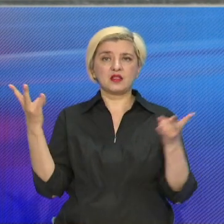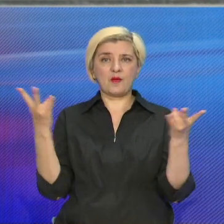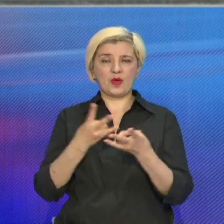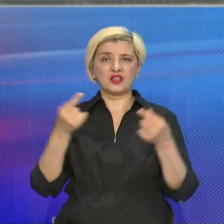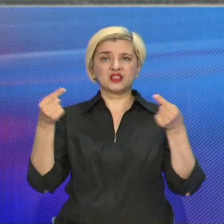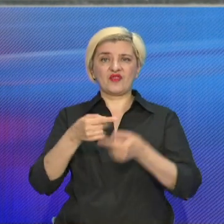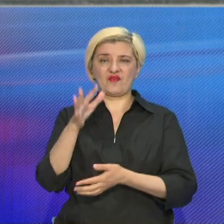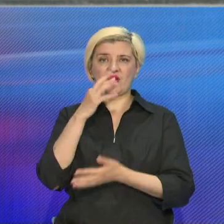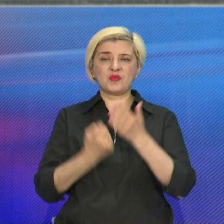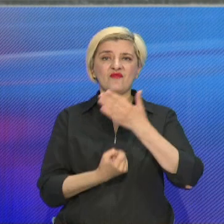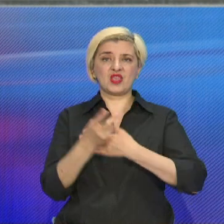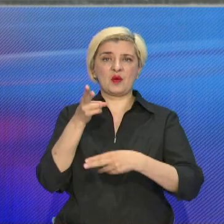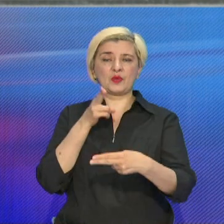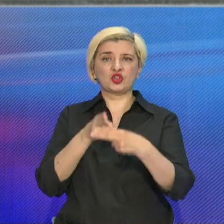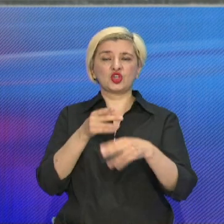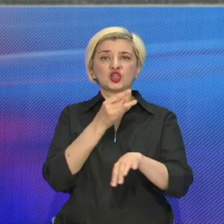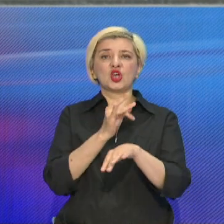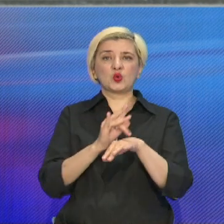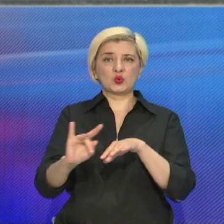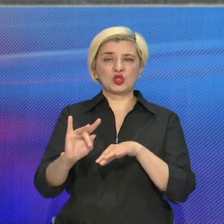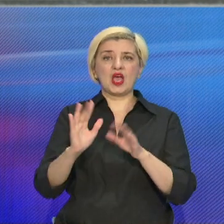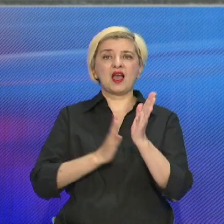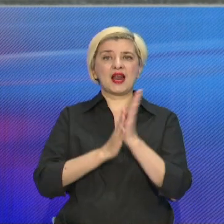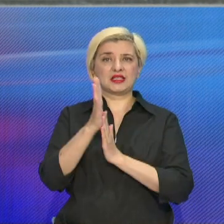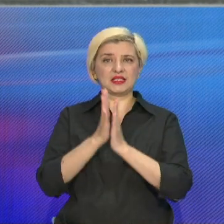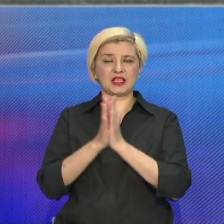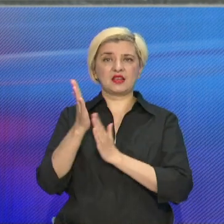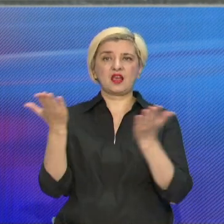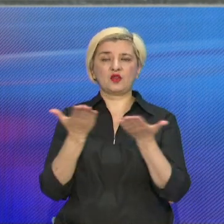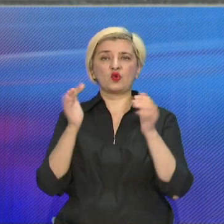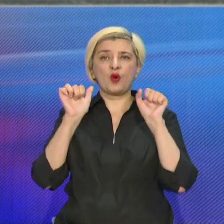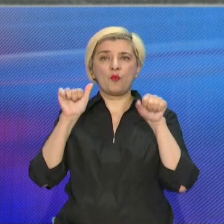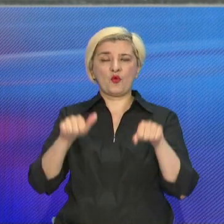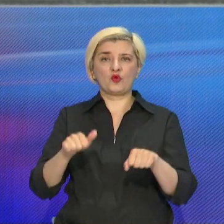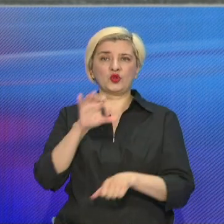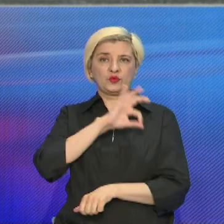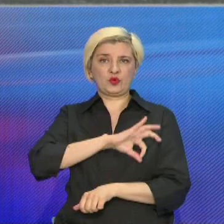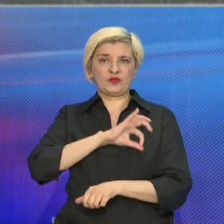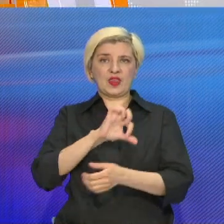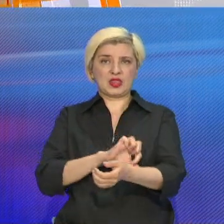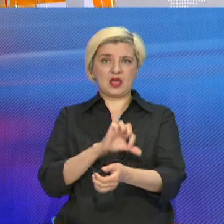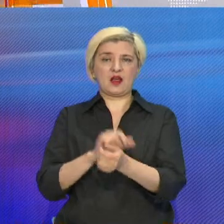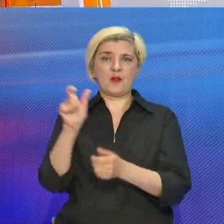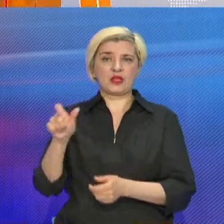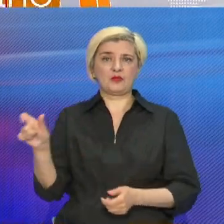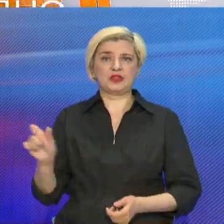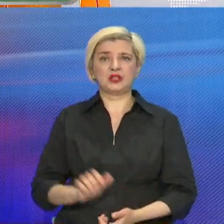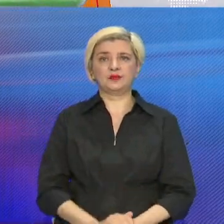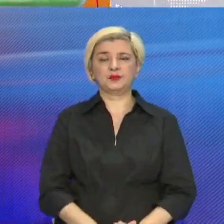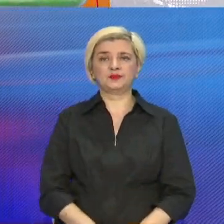своевременного выявления, пресечения, уничтожения растений, которые могут быть использованы наркопотребителями.